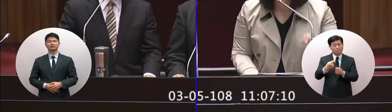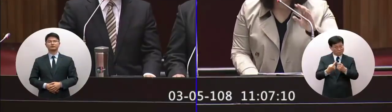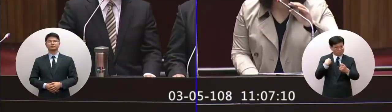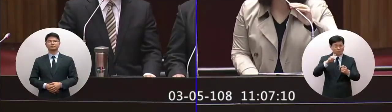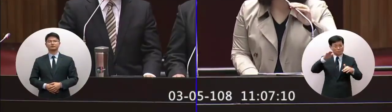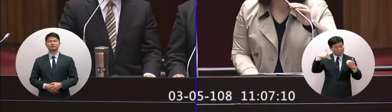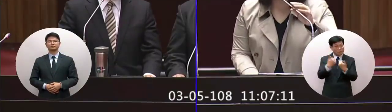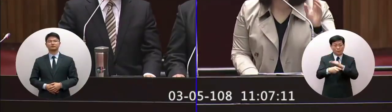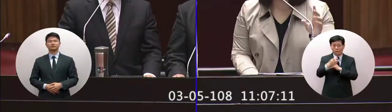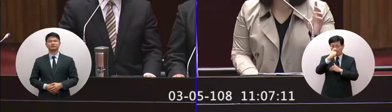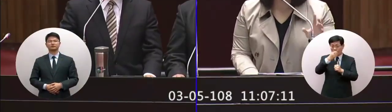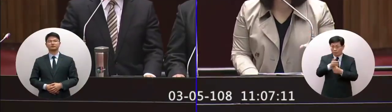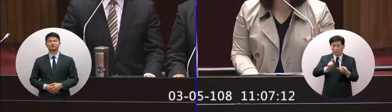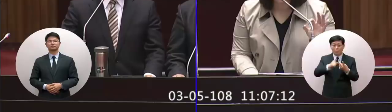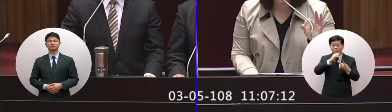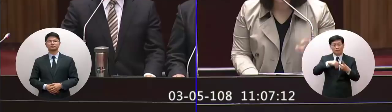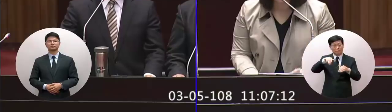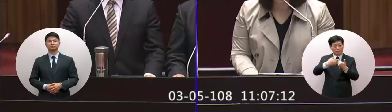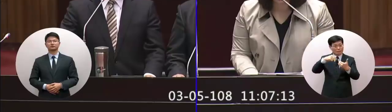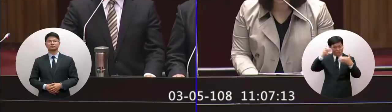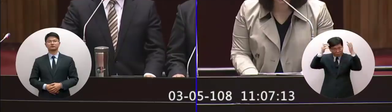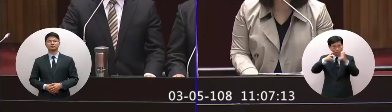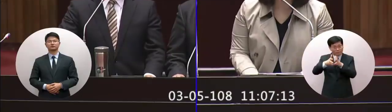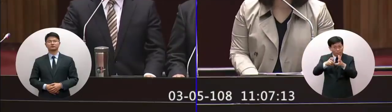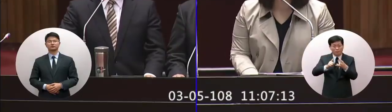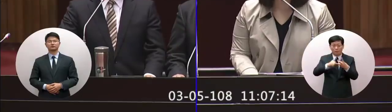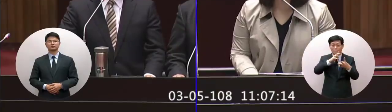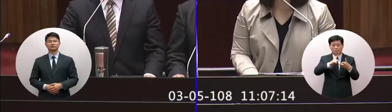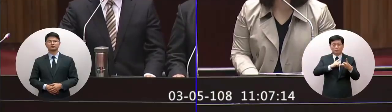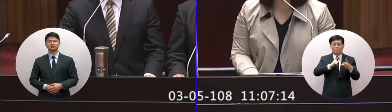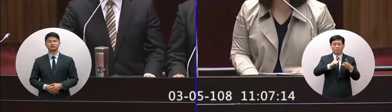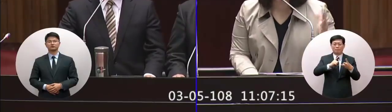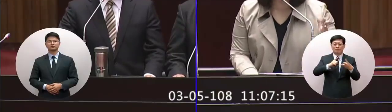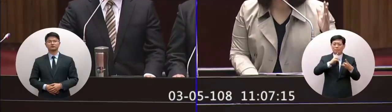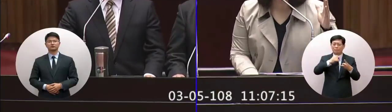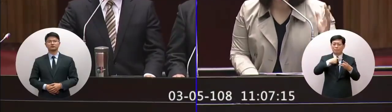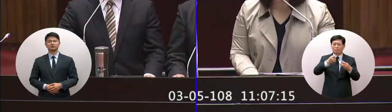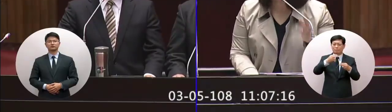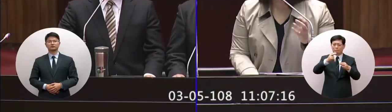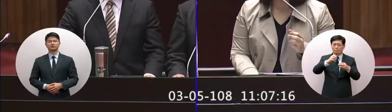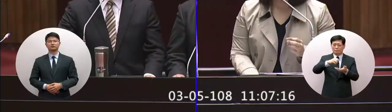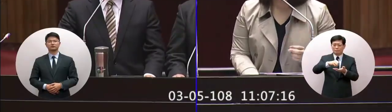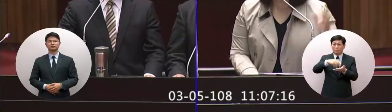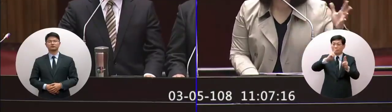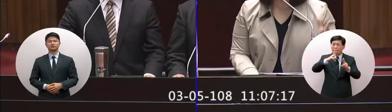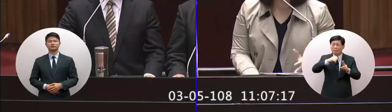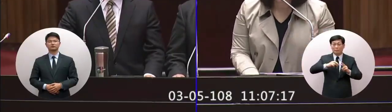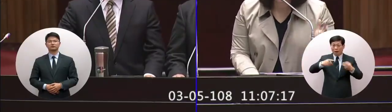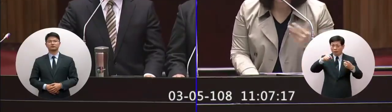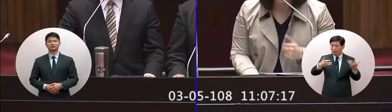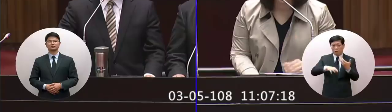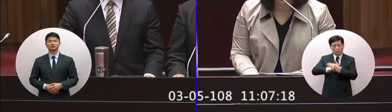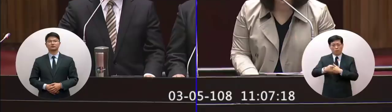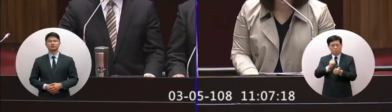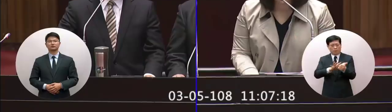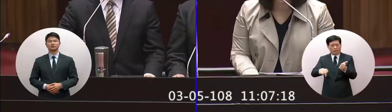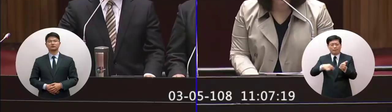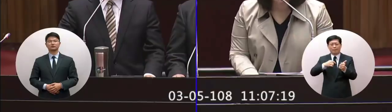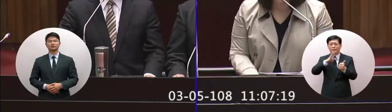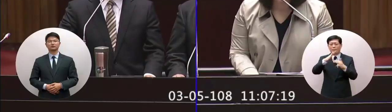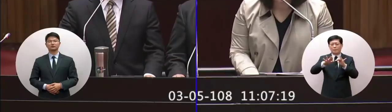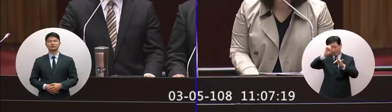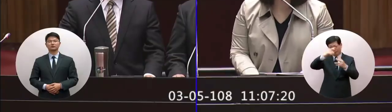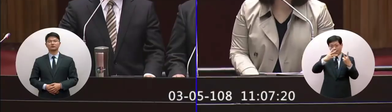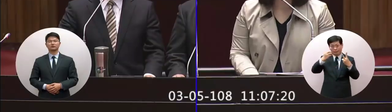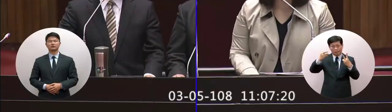年反空污、反深澳或者是以核养绿的这三个公投过关，说真的就是也严重的啦哦，外界都认为严重打点了民进党